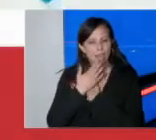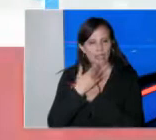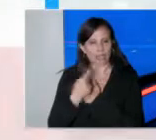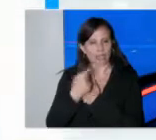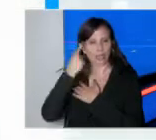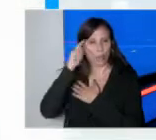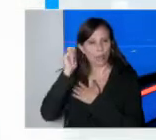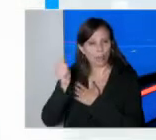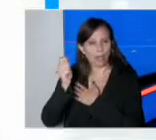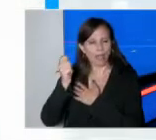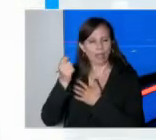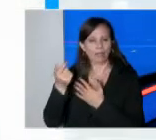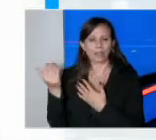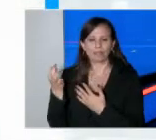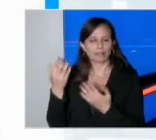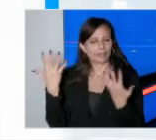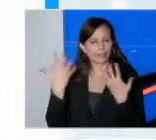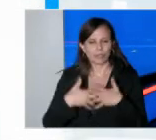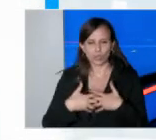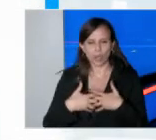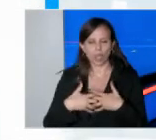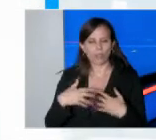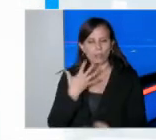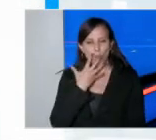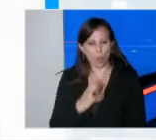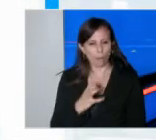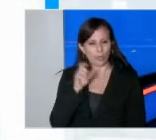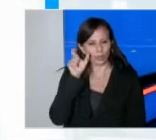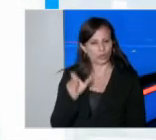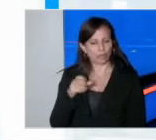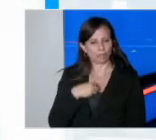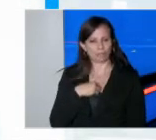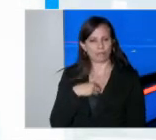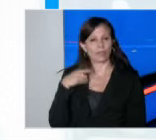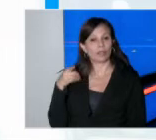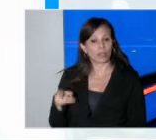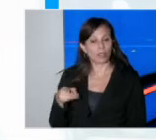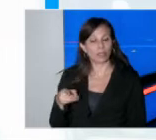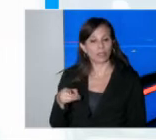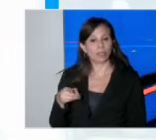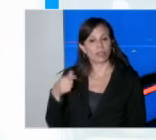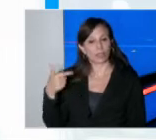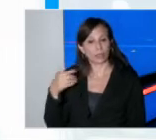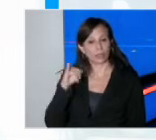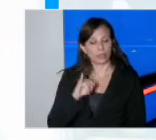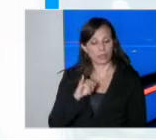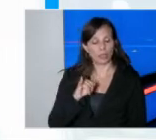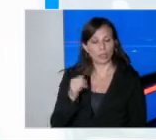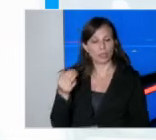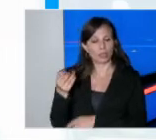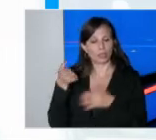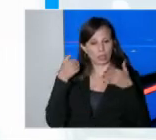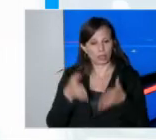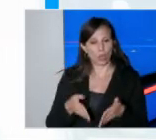בה חוכמה וחדות שתמיד שולבו עם חום אנושי, והיא, ג' יפית, יפית גרינברג, תובא למנוחות